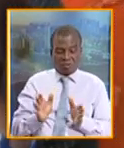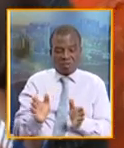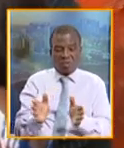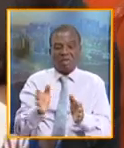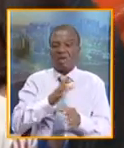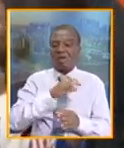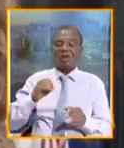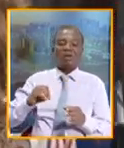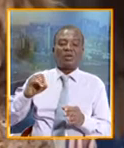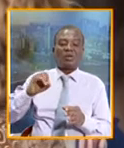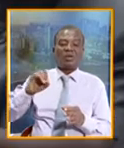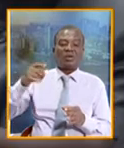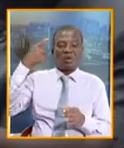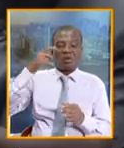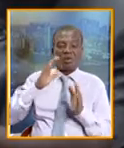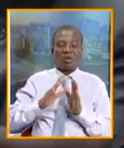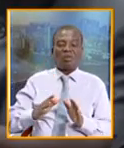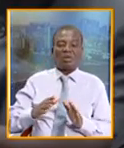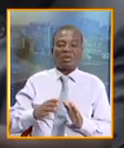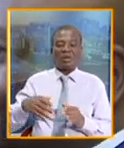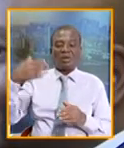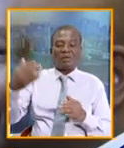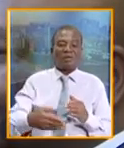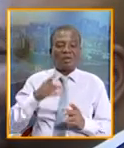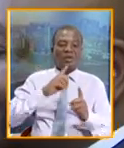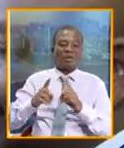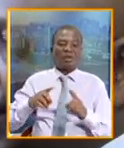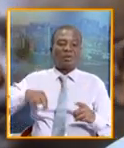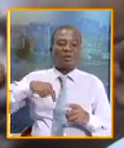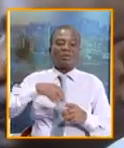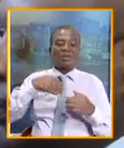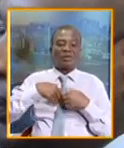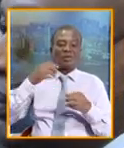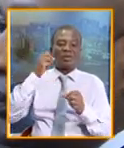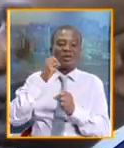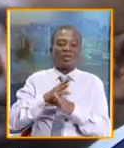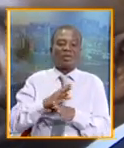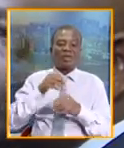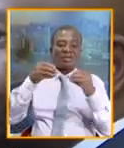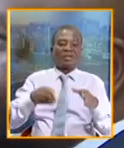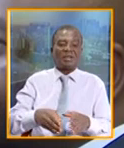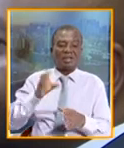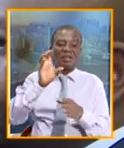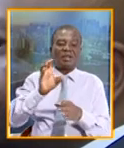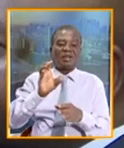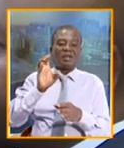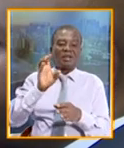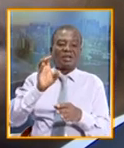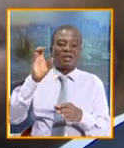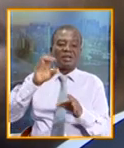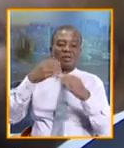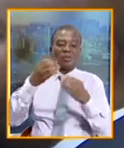le gouvernement presse les pas en invitant au dialogue. Nous avons déjà dit que la CEI doit être mise en place au cours du mois de juin,